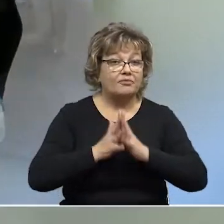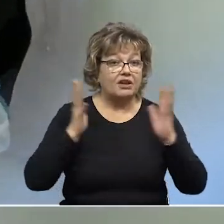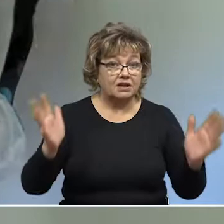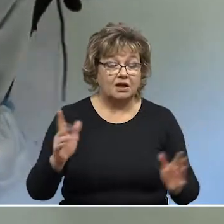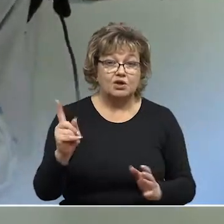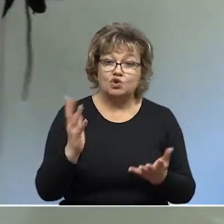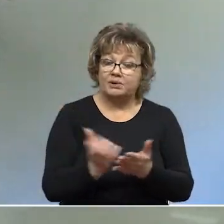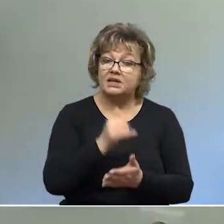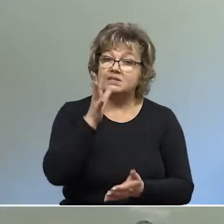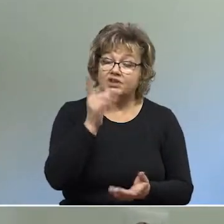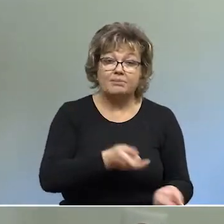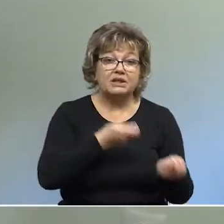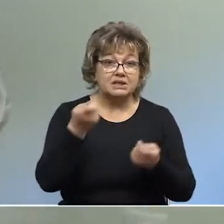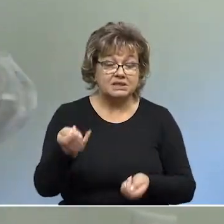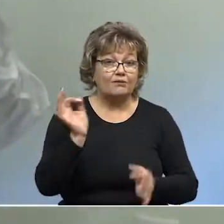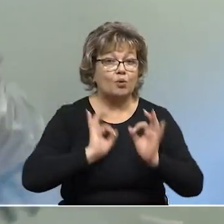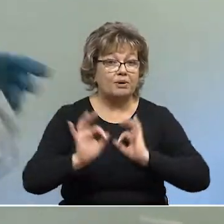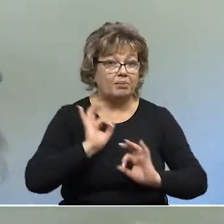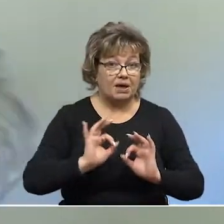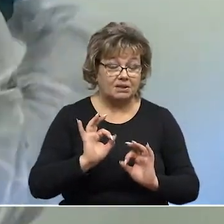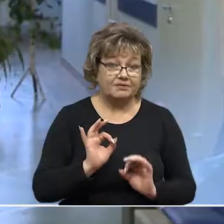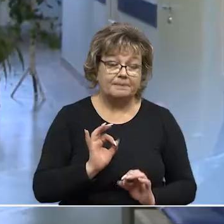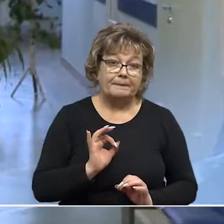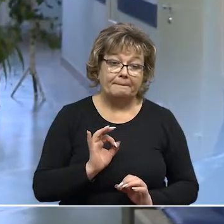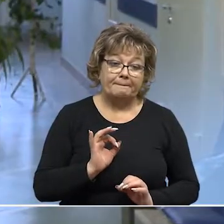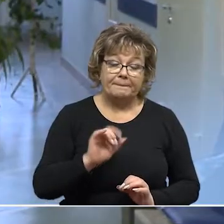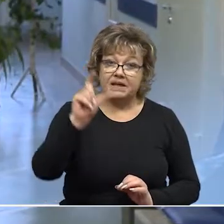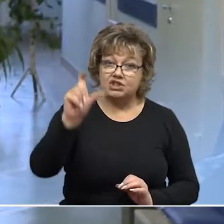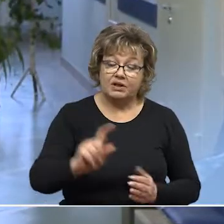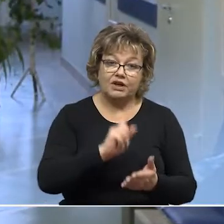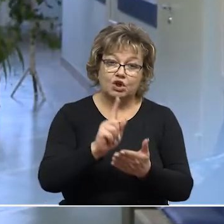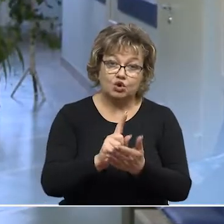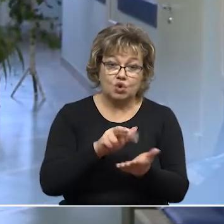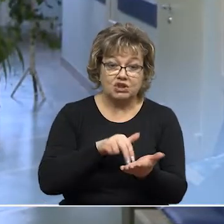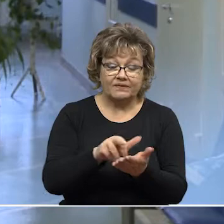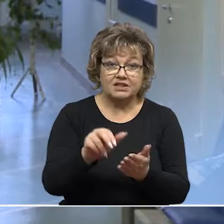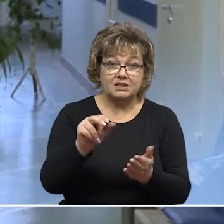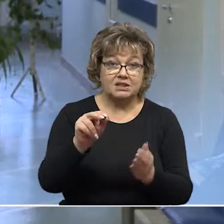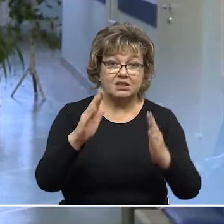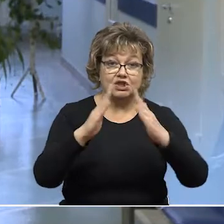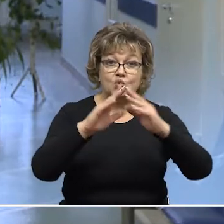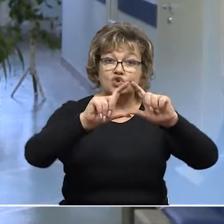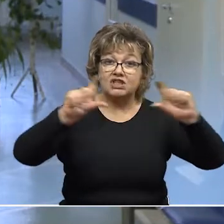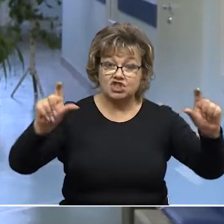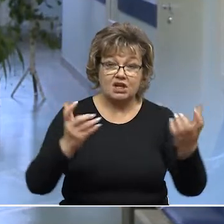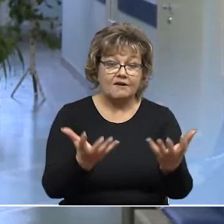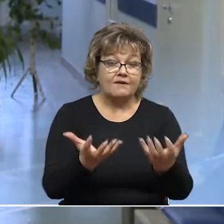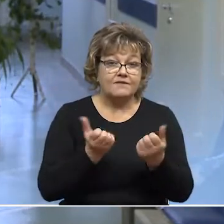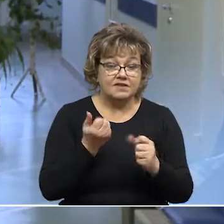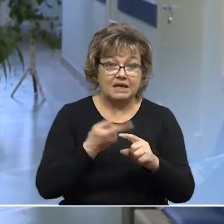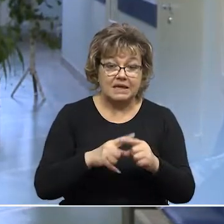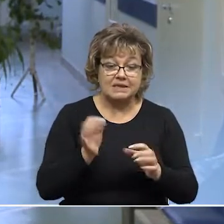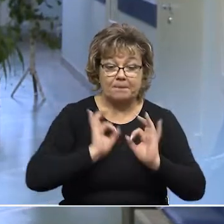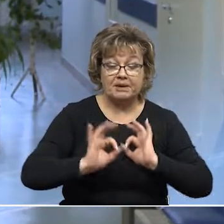того велика, чтобы найти время еще и на доставку препаратов. Человек должен выйти из учреждения, взять эти